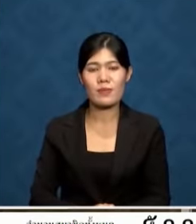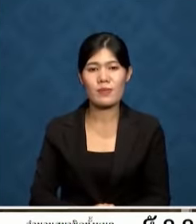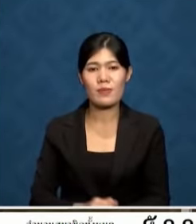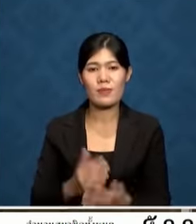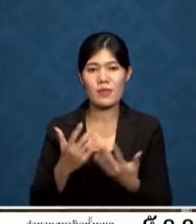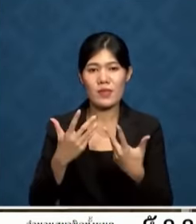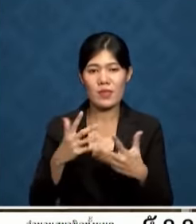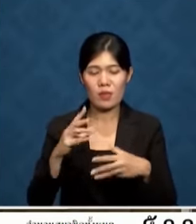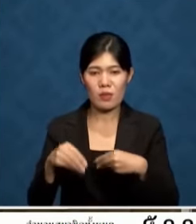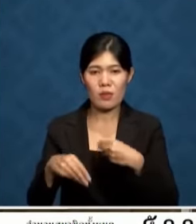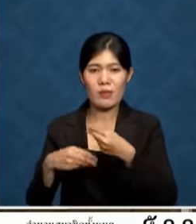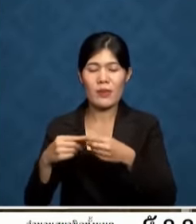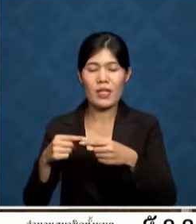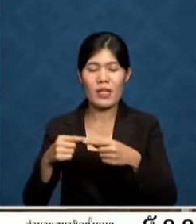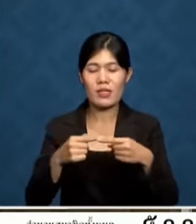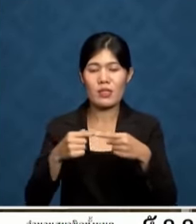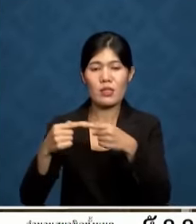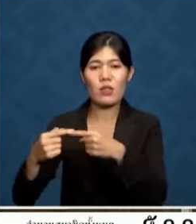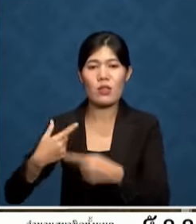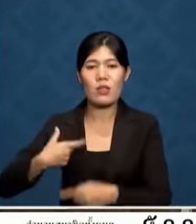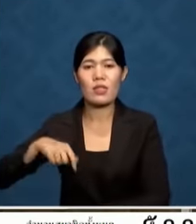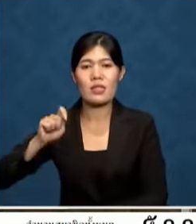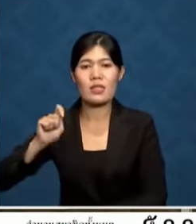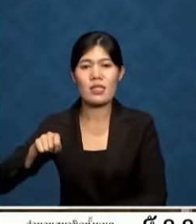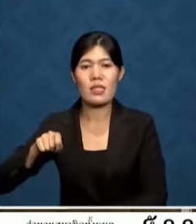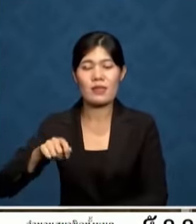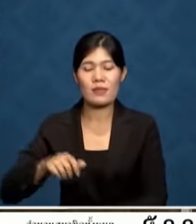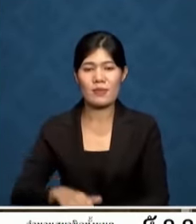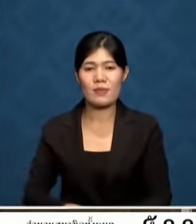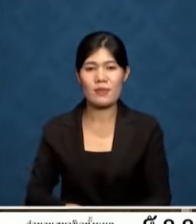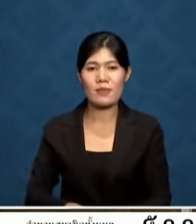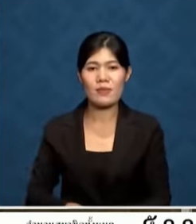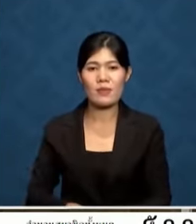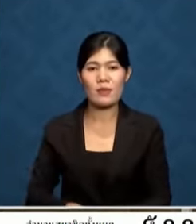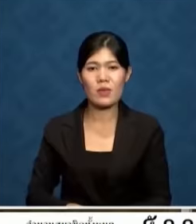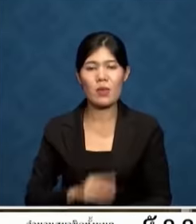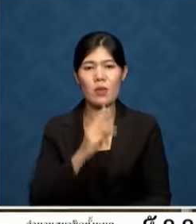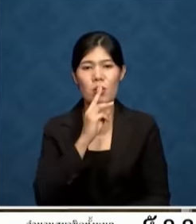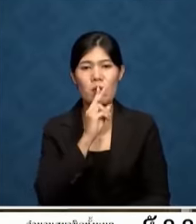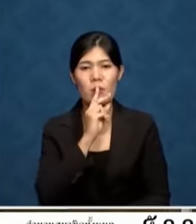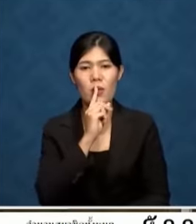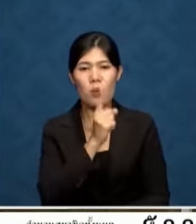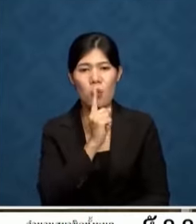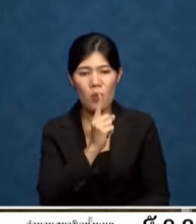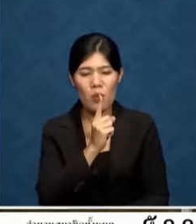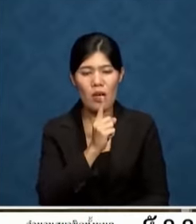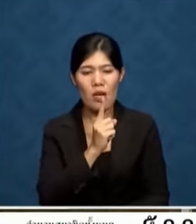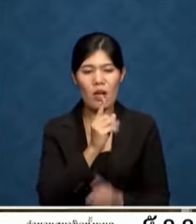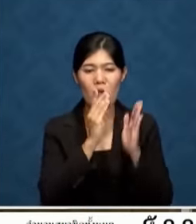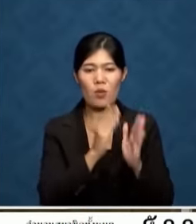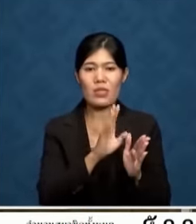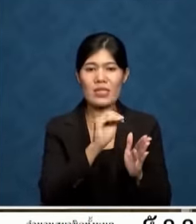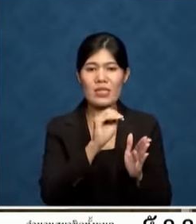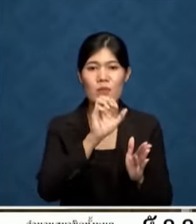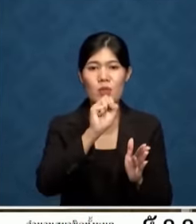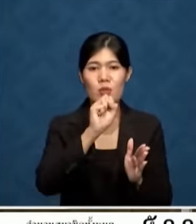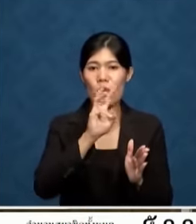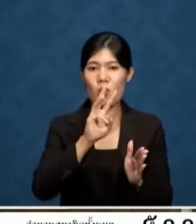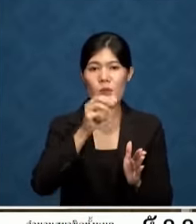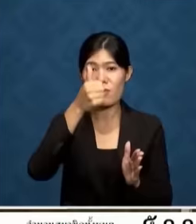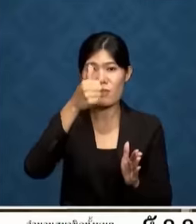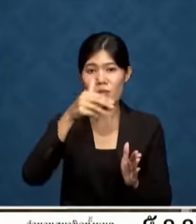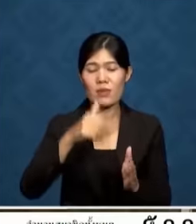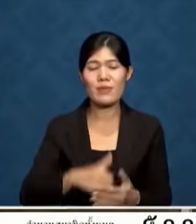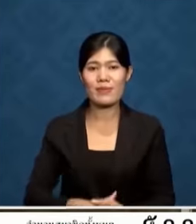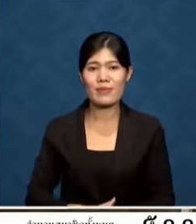ศาลรัฐธรรมนูญโทษ 40สวไม่ได้หร่ะครับเพราะท่านทำหน้าที่ของท่านท่านยังไม่หมด